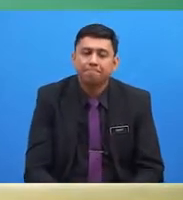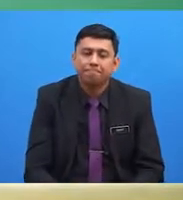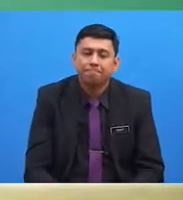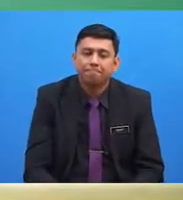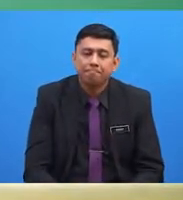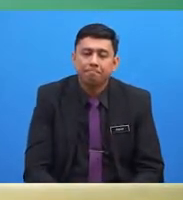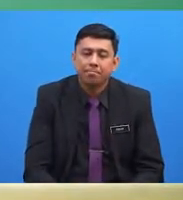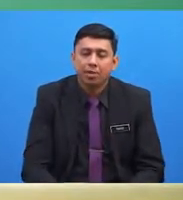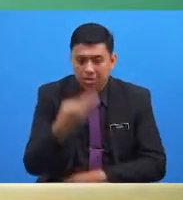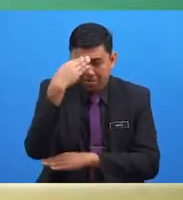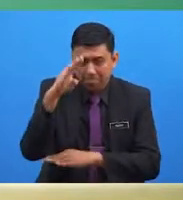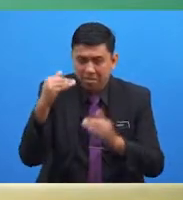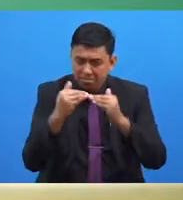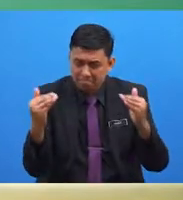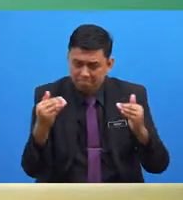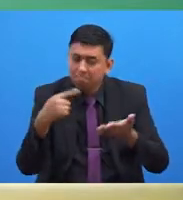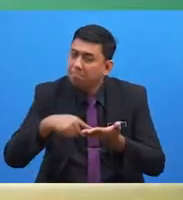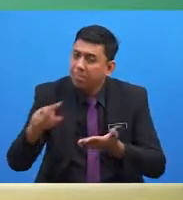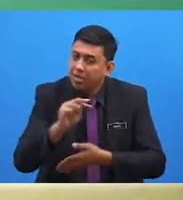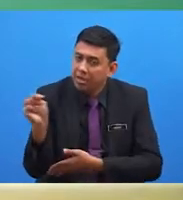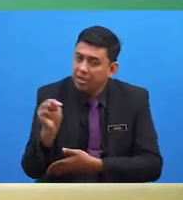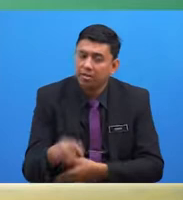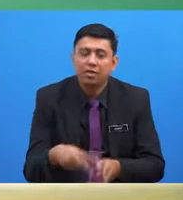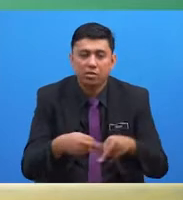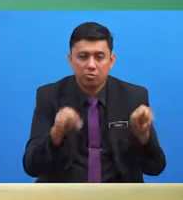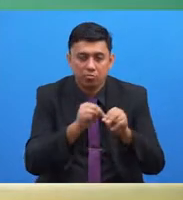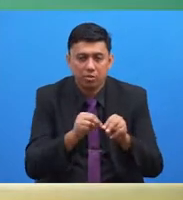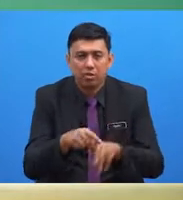Manakala, bagi kadar bayaran pula, nilai